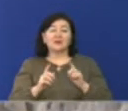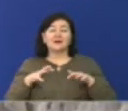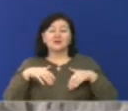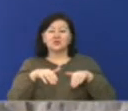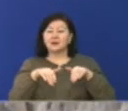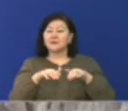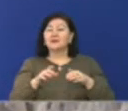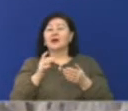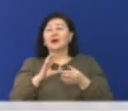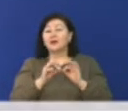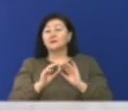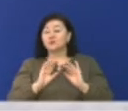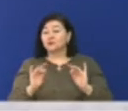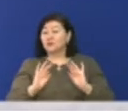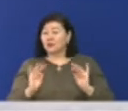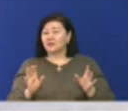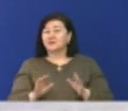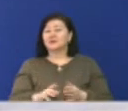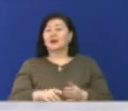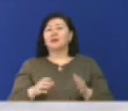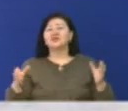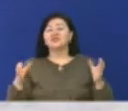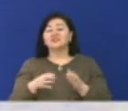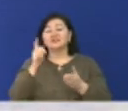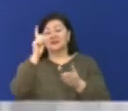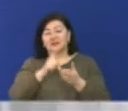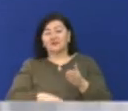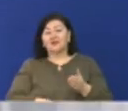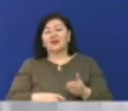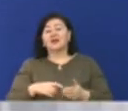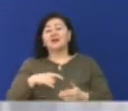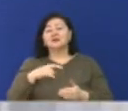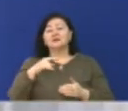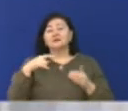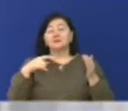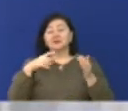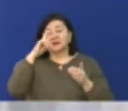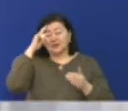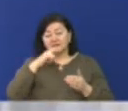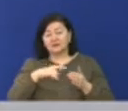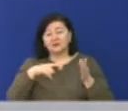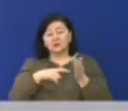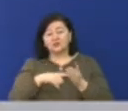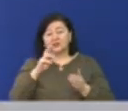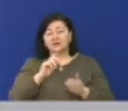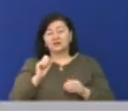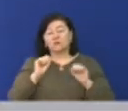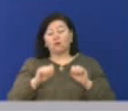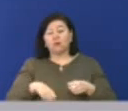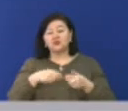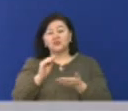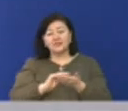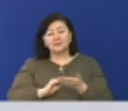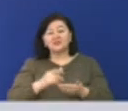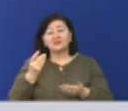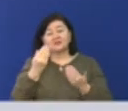организаций и членов Национального совета общественного доверия. На сайте egov.kz желающие могли оставить свои замечания и комментарии, которые в